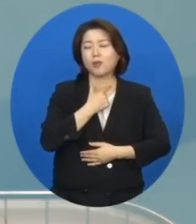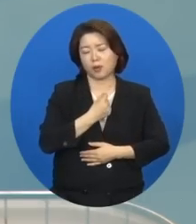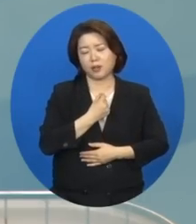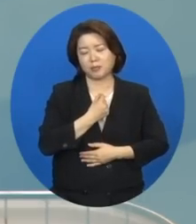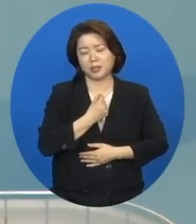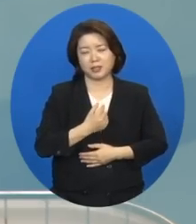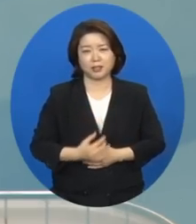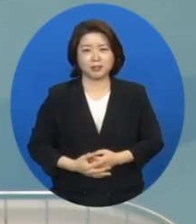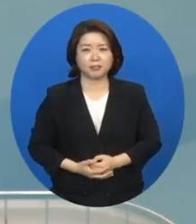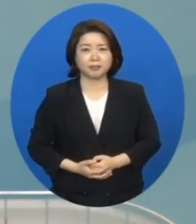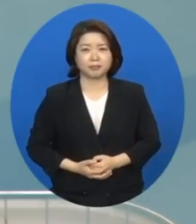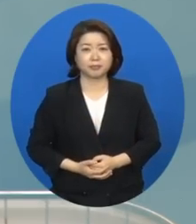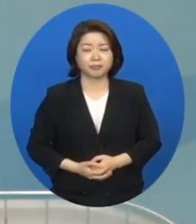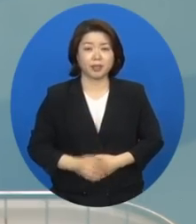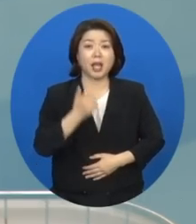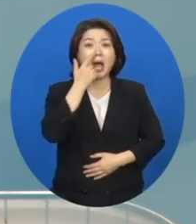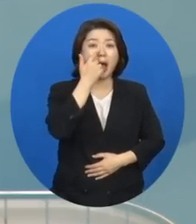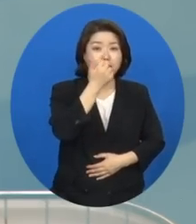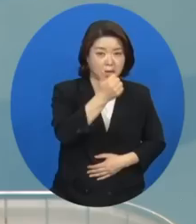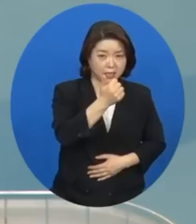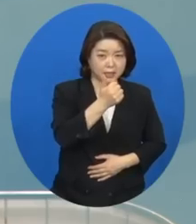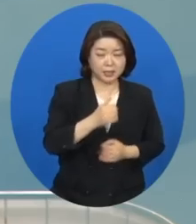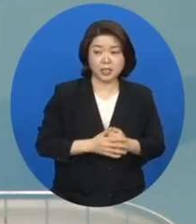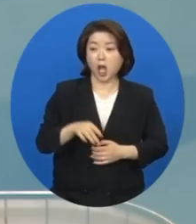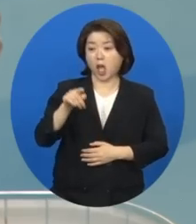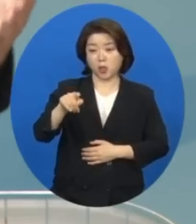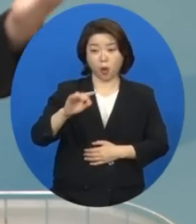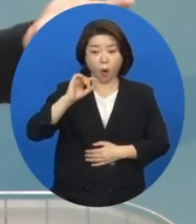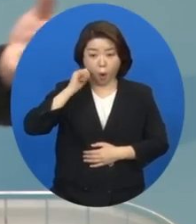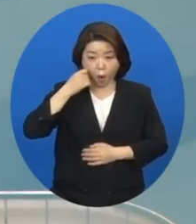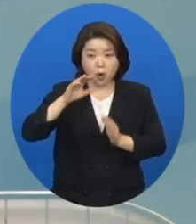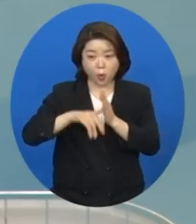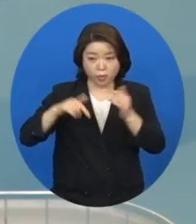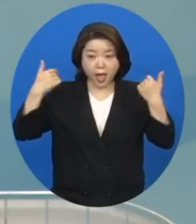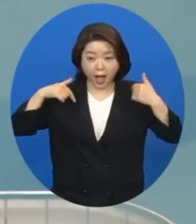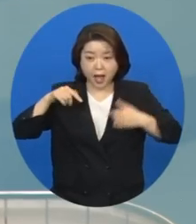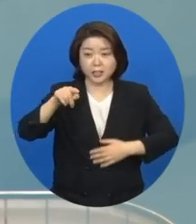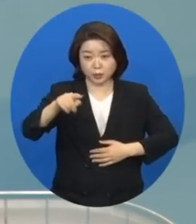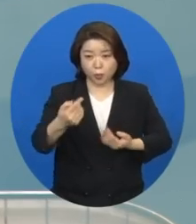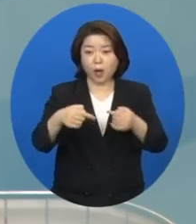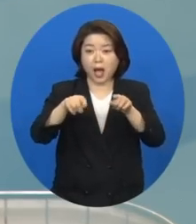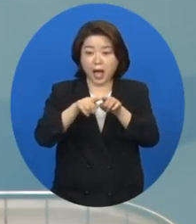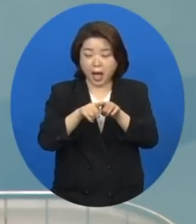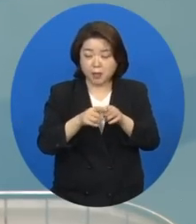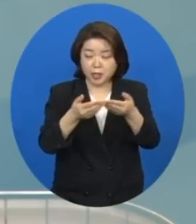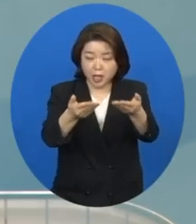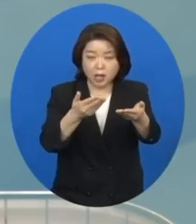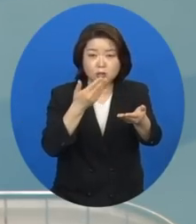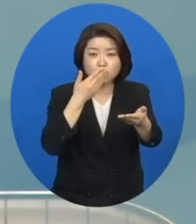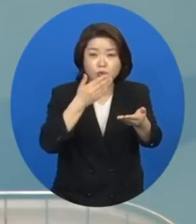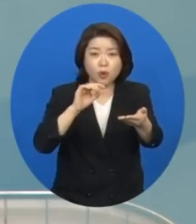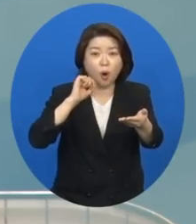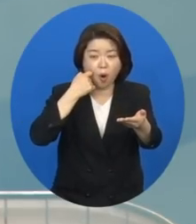그래요. 아빠는 네가 어려울 때 항상 있을 수 없지만